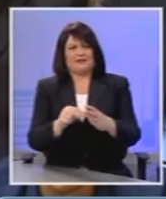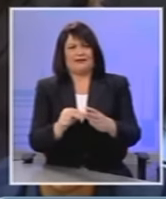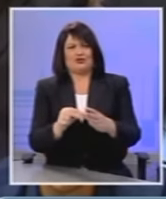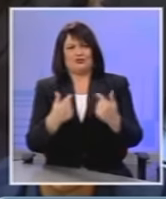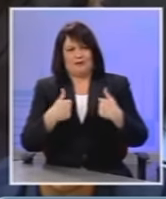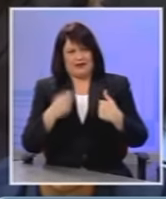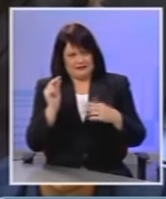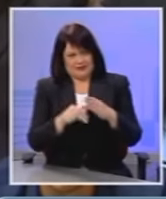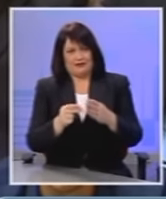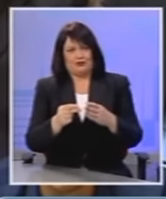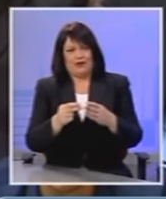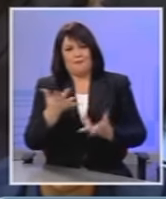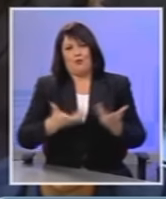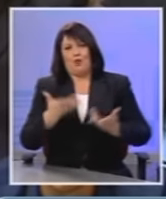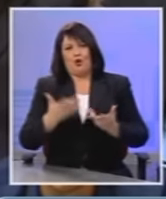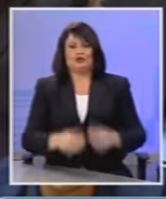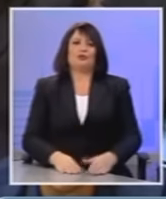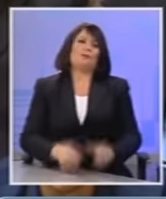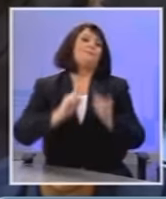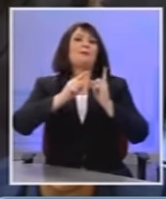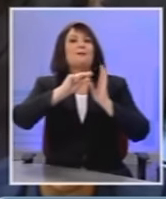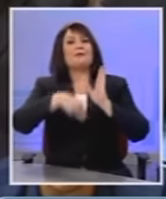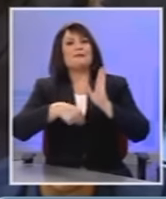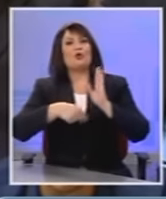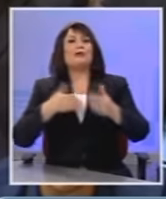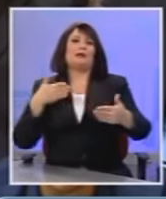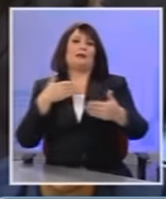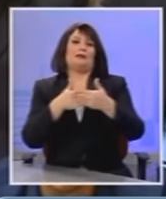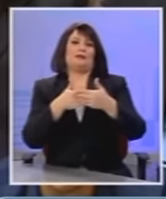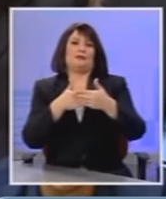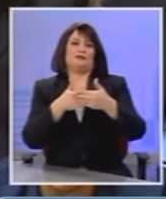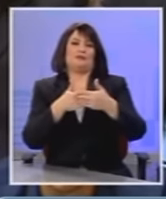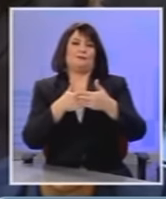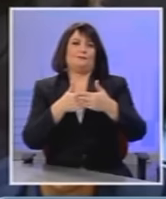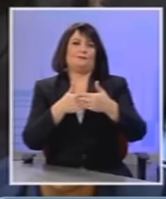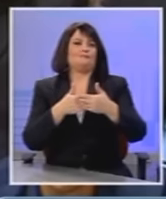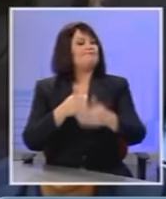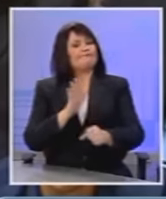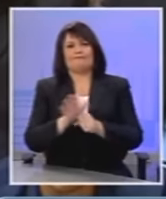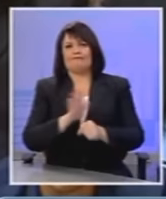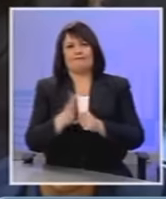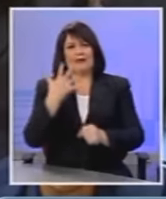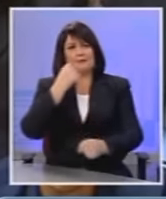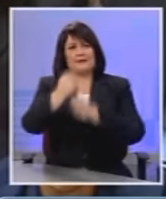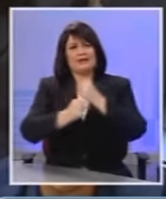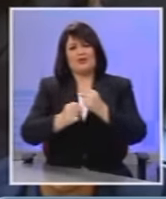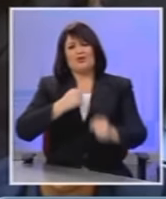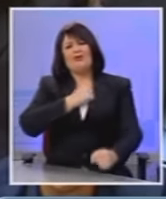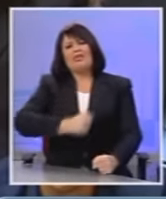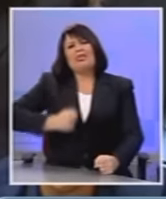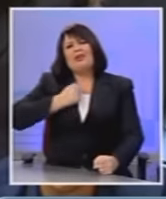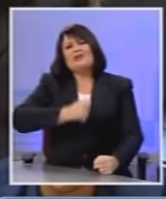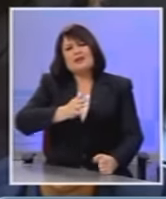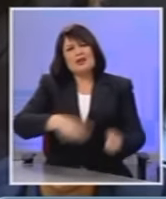εμείς οι βουλευτές. Τα μνημόνια είναι αδιέξοδο. Δεν είναι αρκετά 5 χρόνια δυστυχίας του ελληνικού